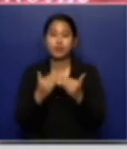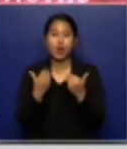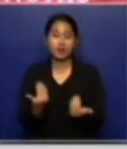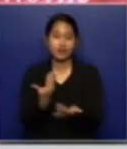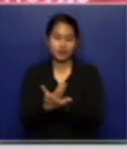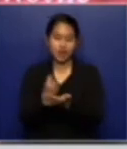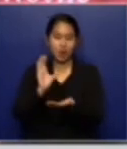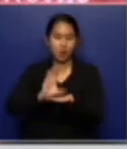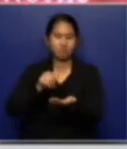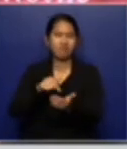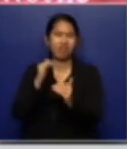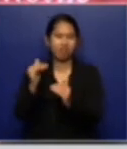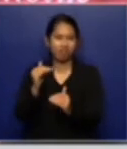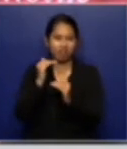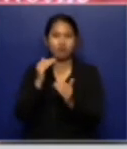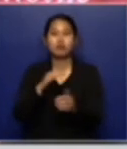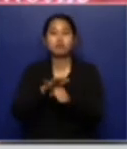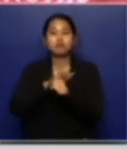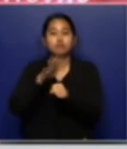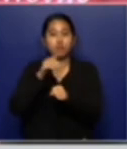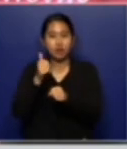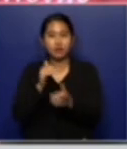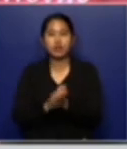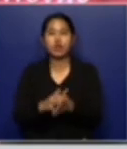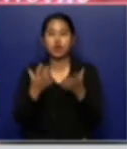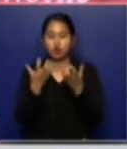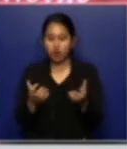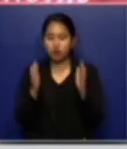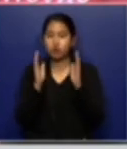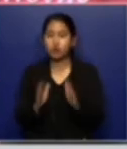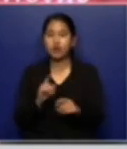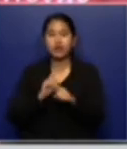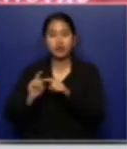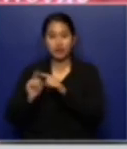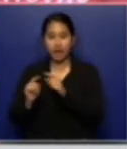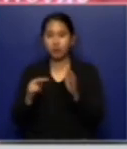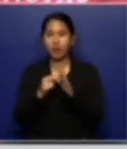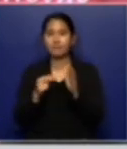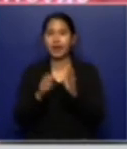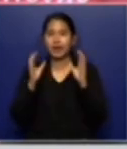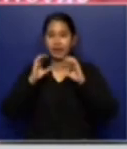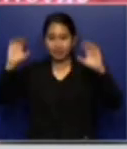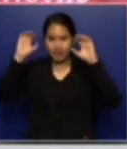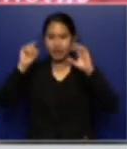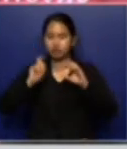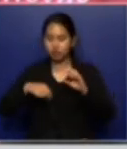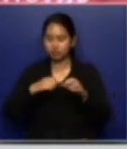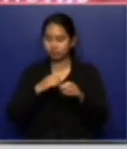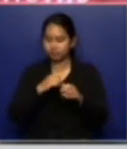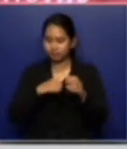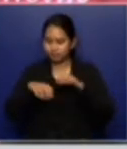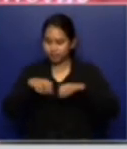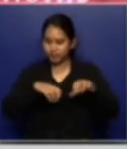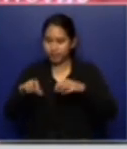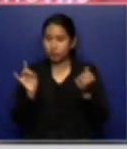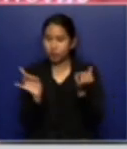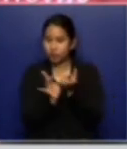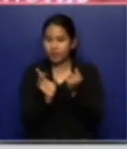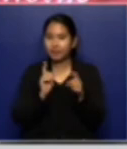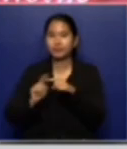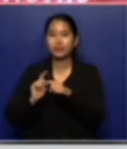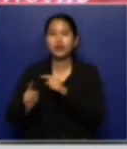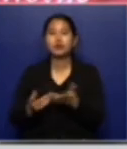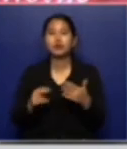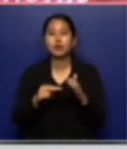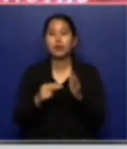ที่มีอยู่จำกัดทรัพยากรที่มีอยู่อย่างจำกัดรัฐบาลต้องใช้อย่างมีประสิทธิภาพการแก้ปัญหาต่างๆเหล่านี้ไม่ใช่เ